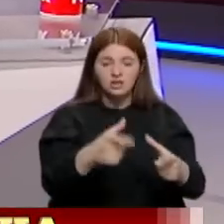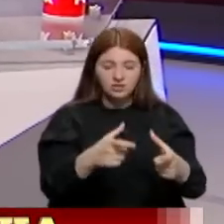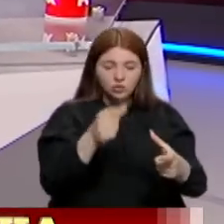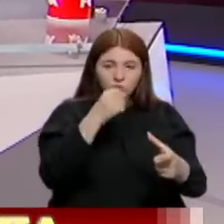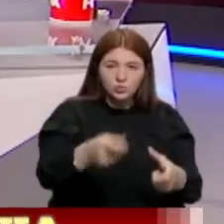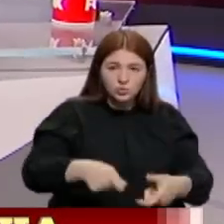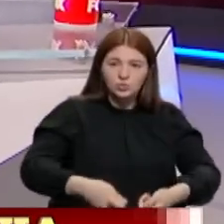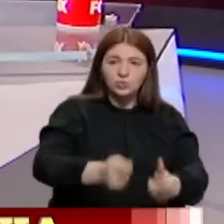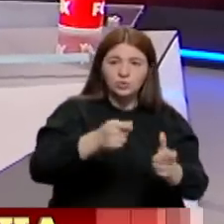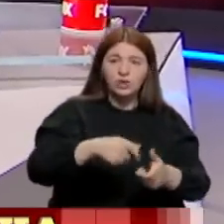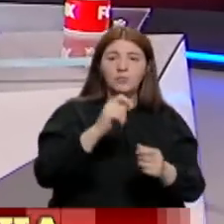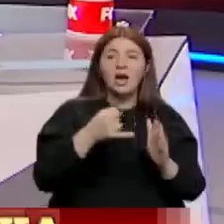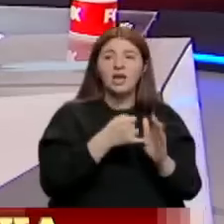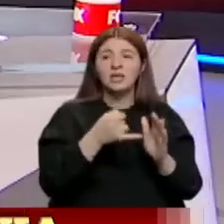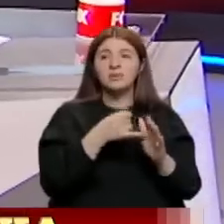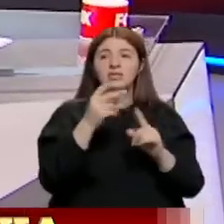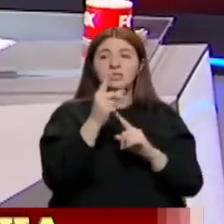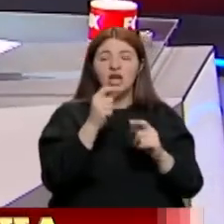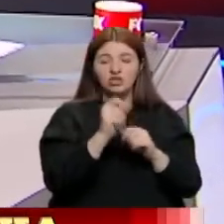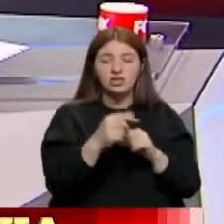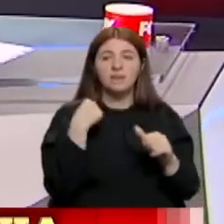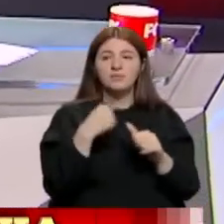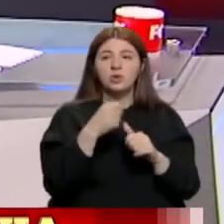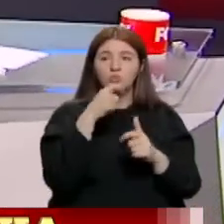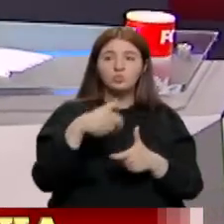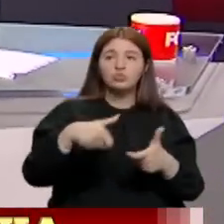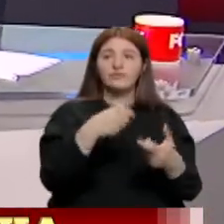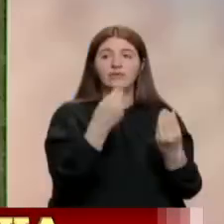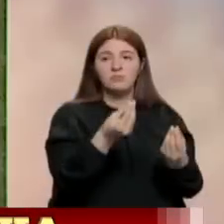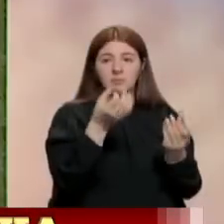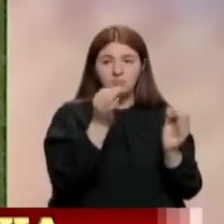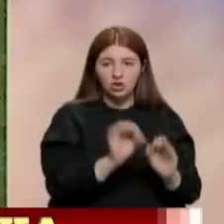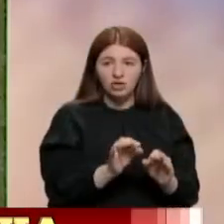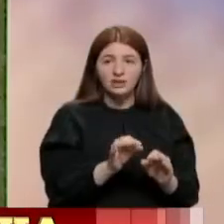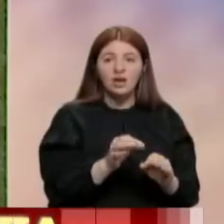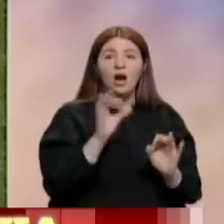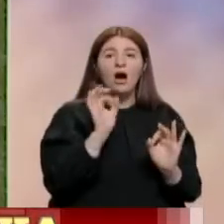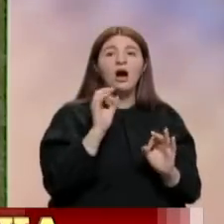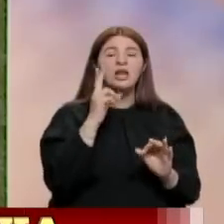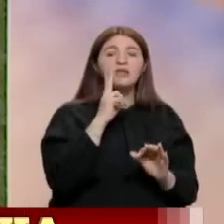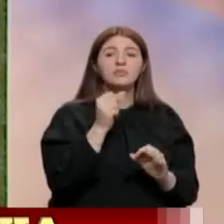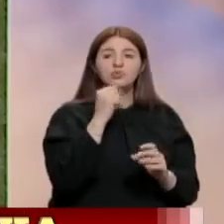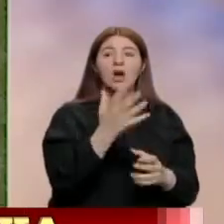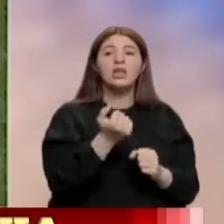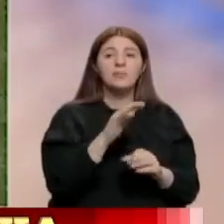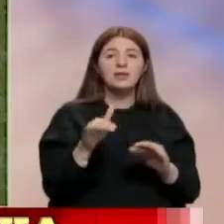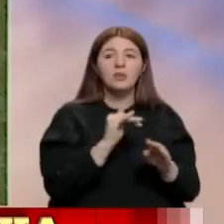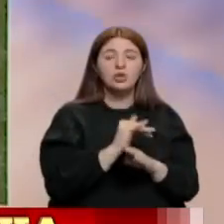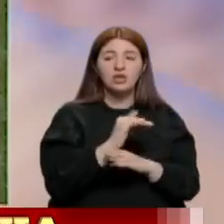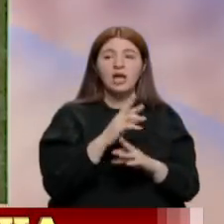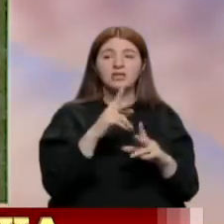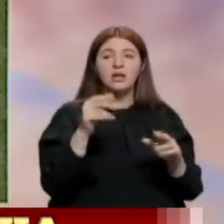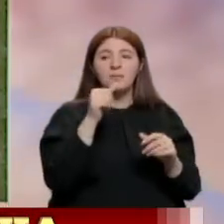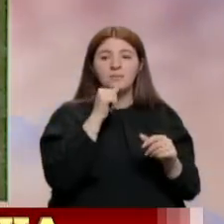topluyor. Gaziantep'in Islahiye ilçesine yeniden şebeke suyu verilmeye başlandı. Hala temiz suya ulaşamayan depremzedeler